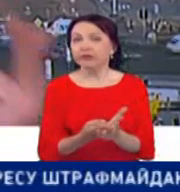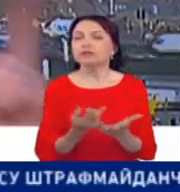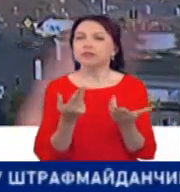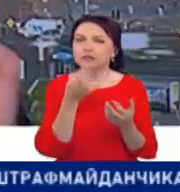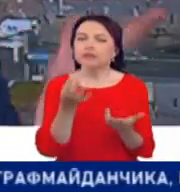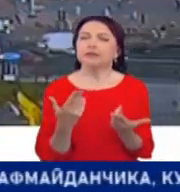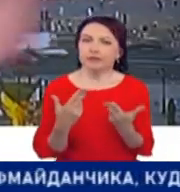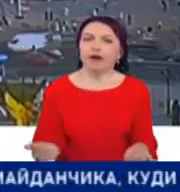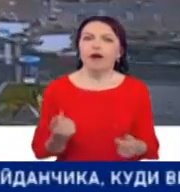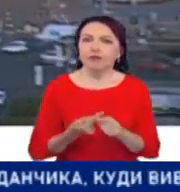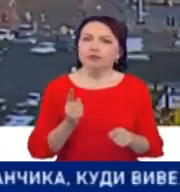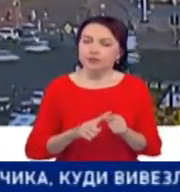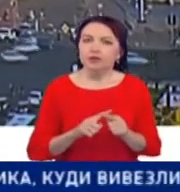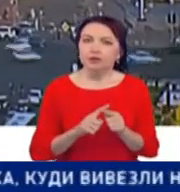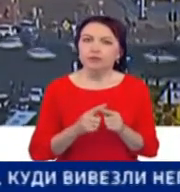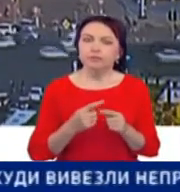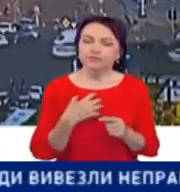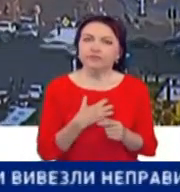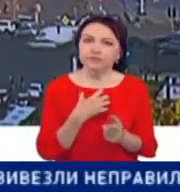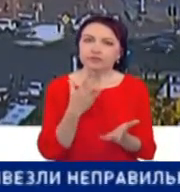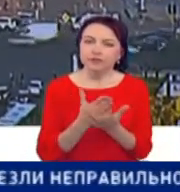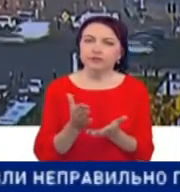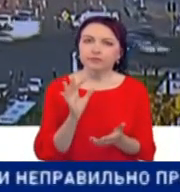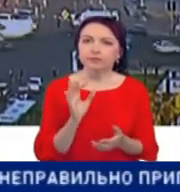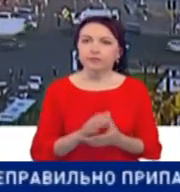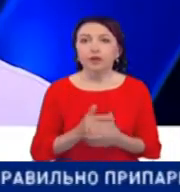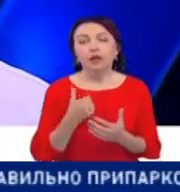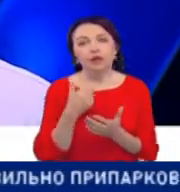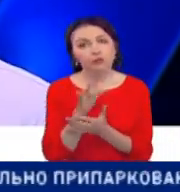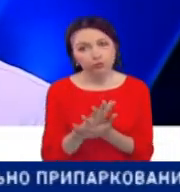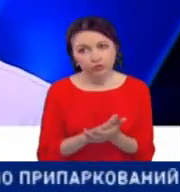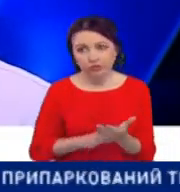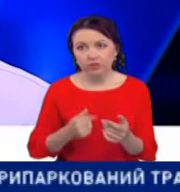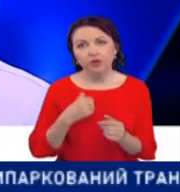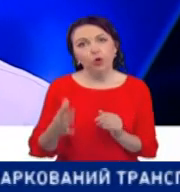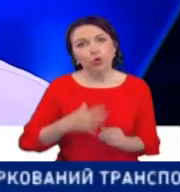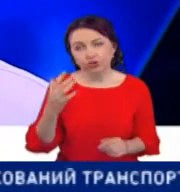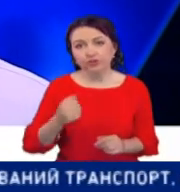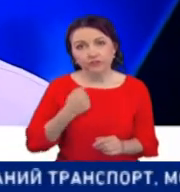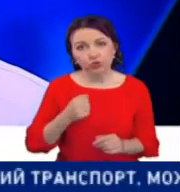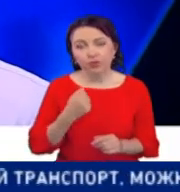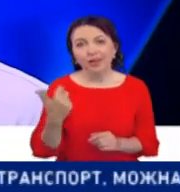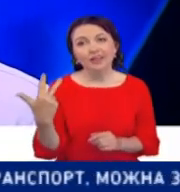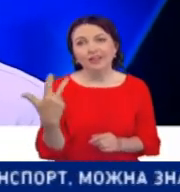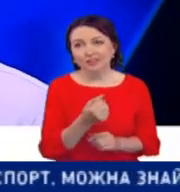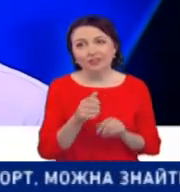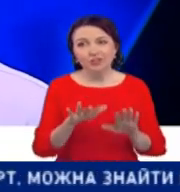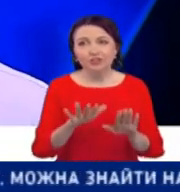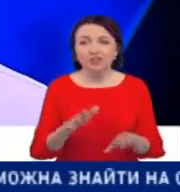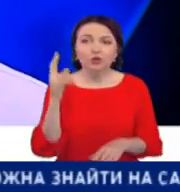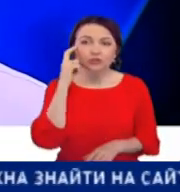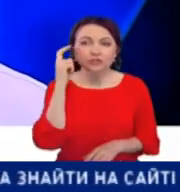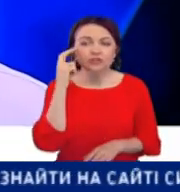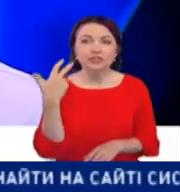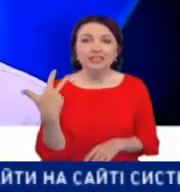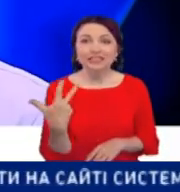да, це щось, прошу. Зрозумів. Я вибачаюсь, я як колишній військовий, я три тижні знаходжусь в Києві і три